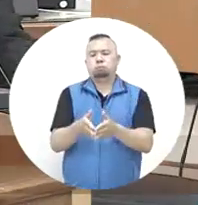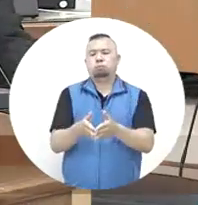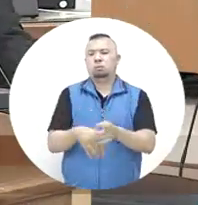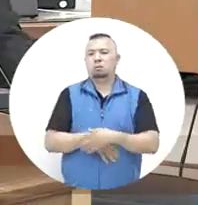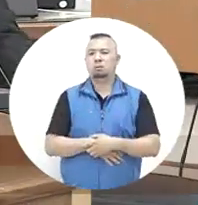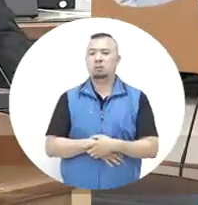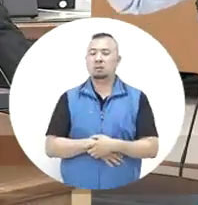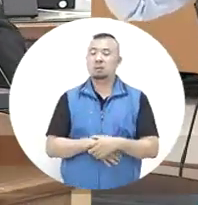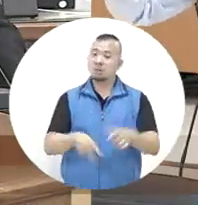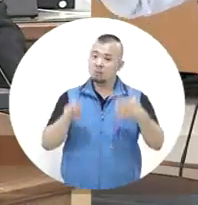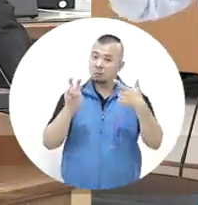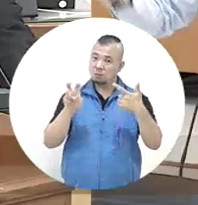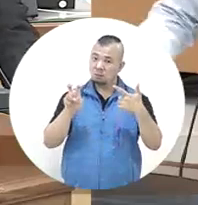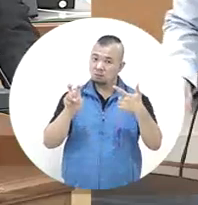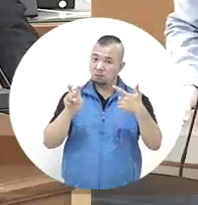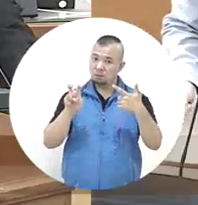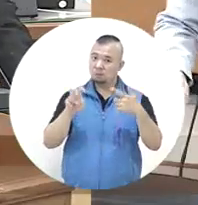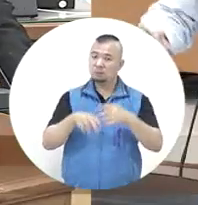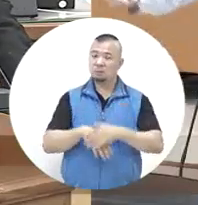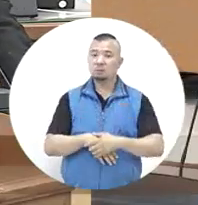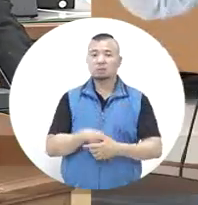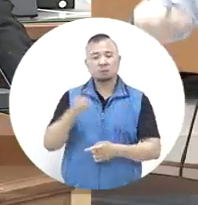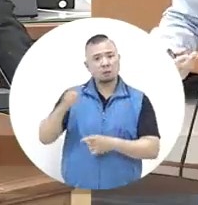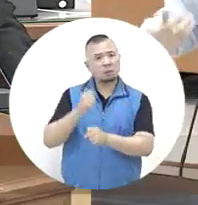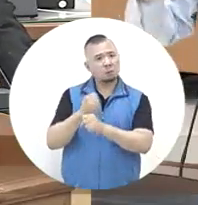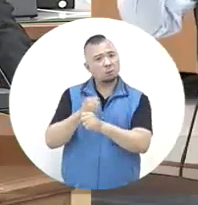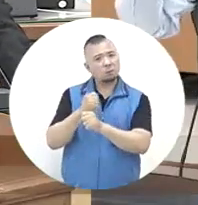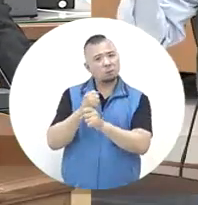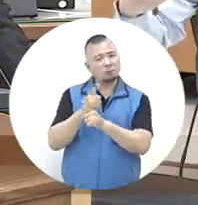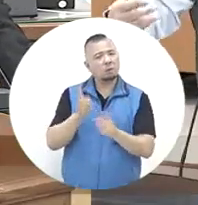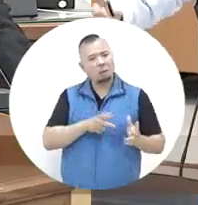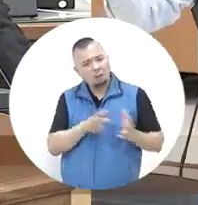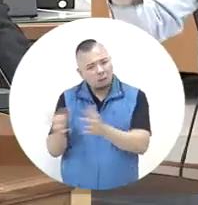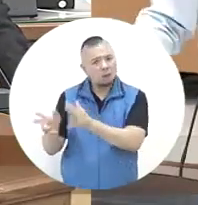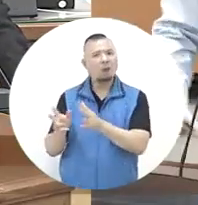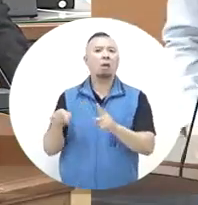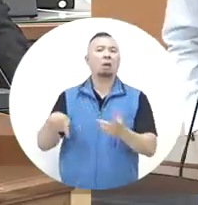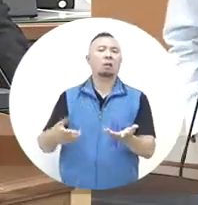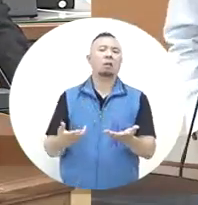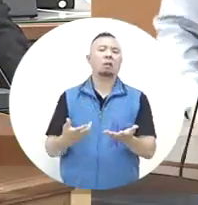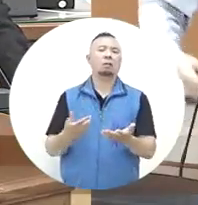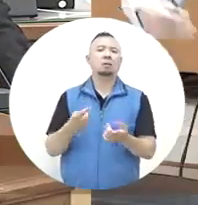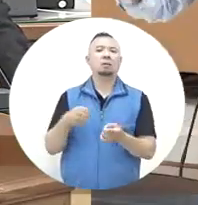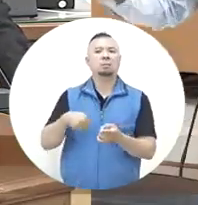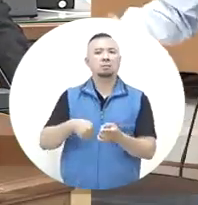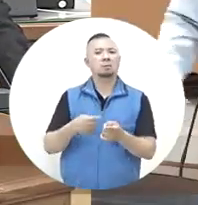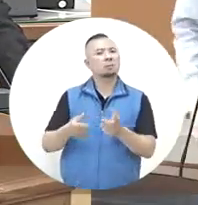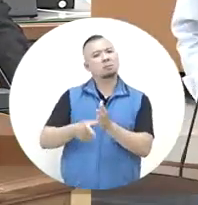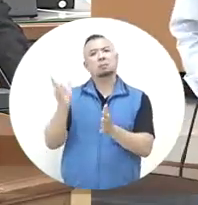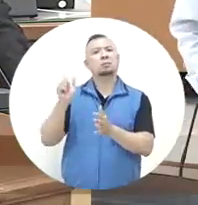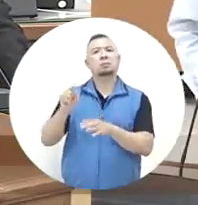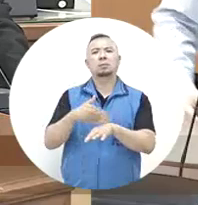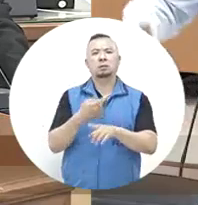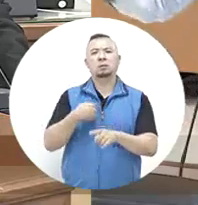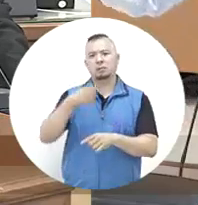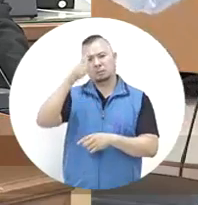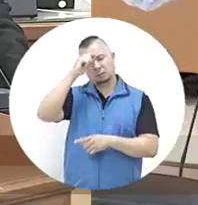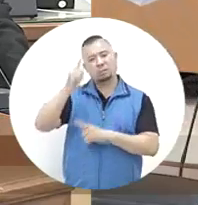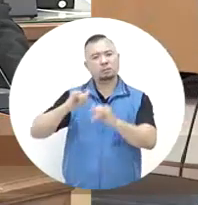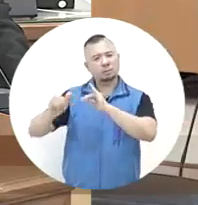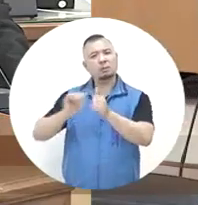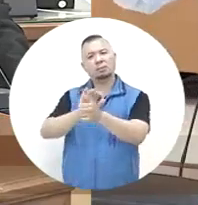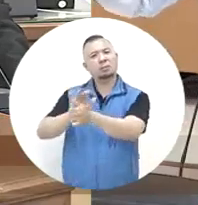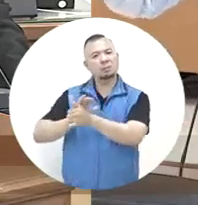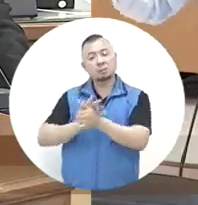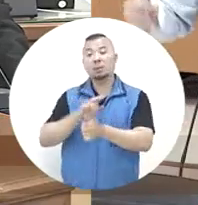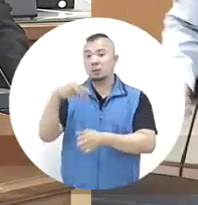上班的人是他来不及上班，那晚上回来的时候可能已经过了清洁队收垃圾的时间，我只是方便这些民众，而且这个东西也已